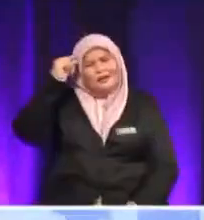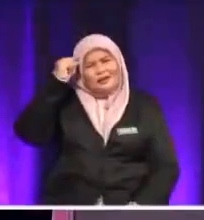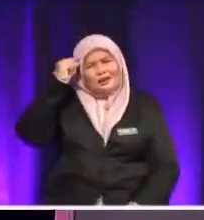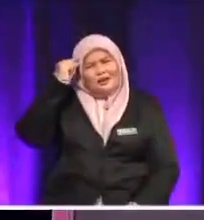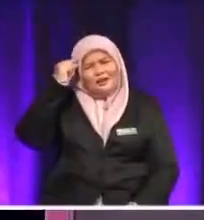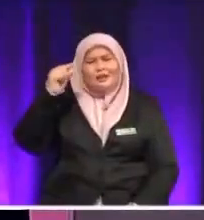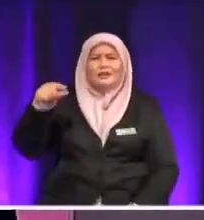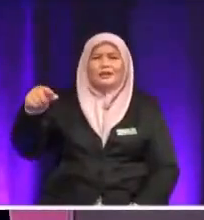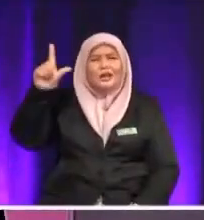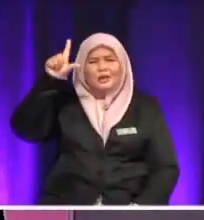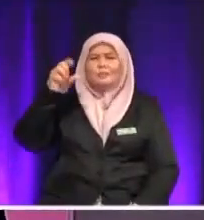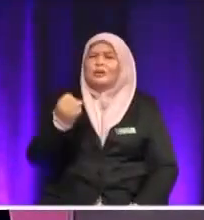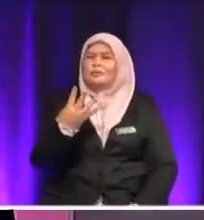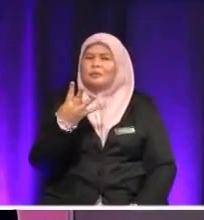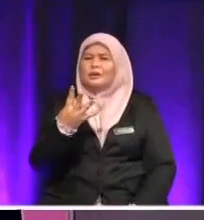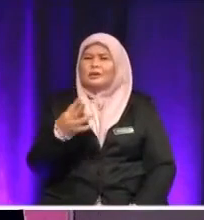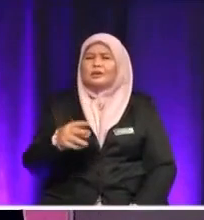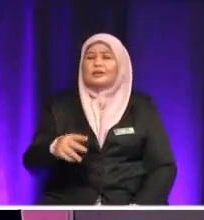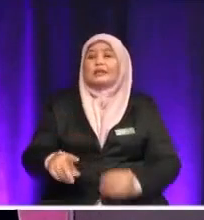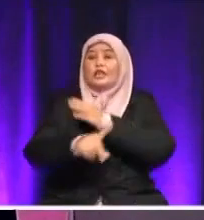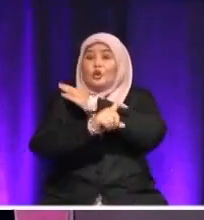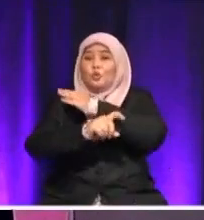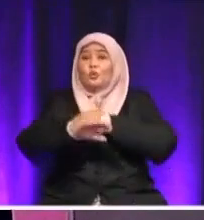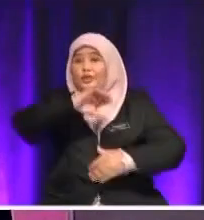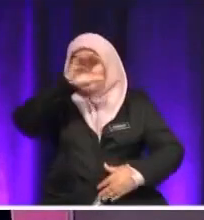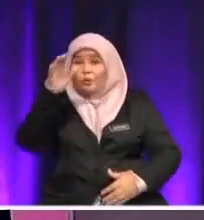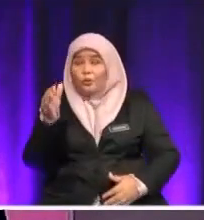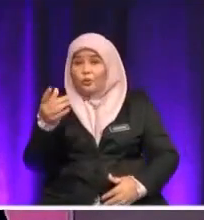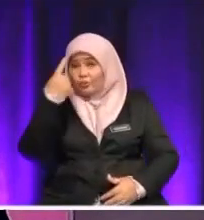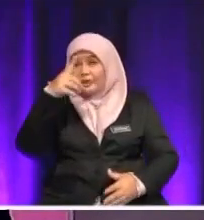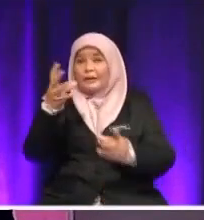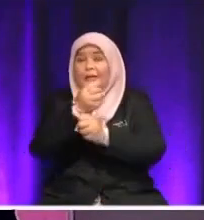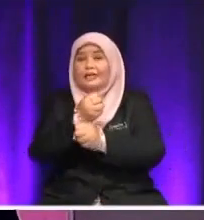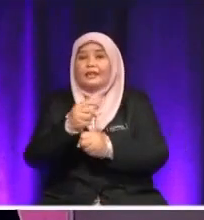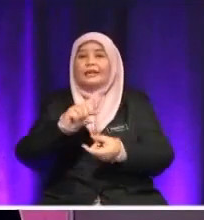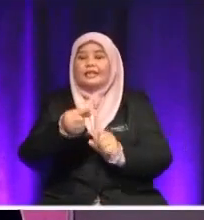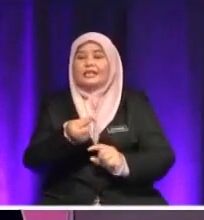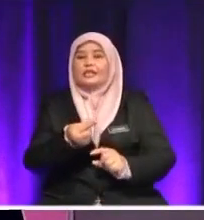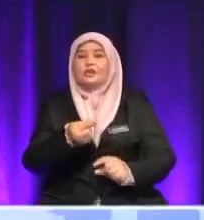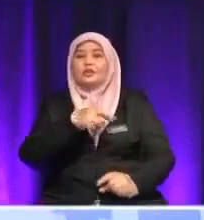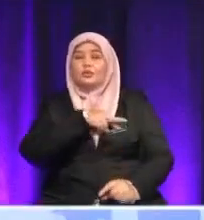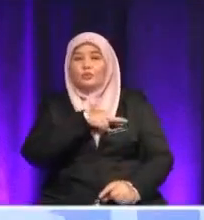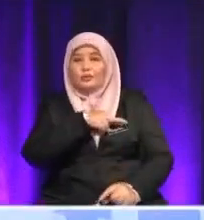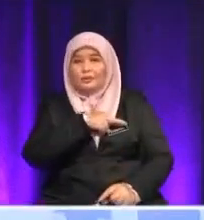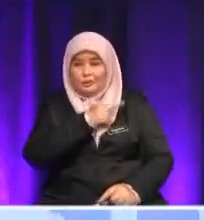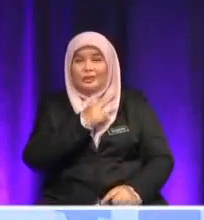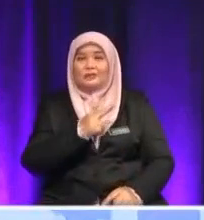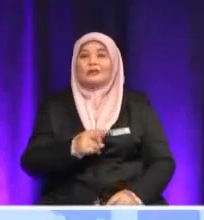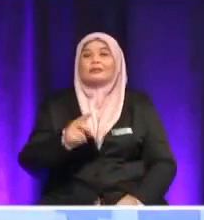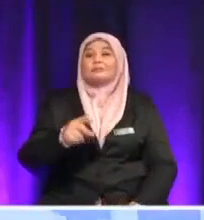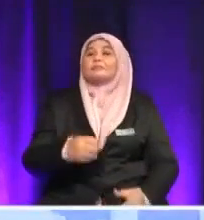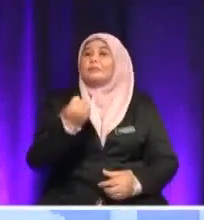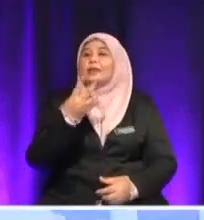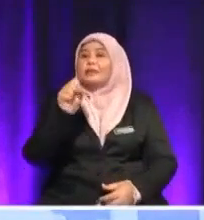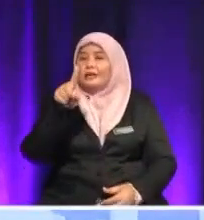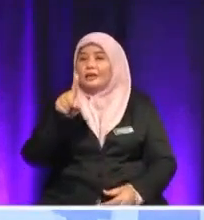Agak-agak Hakim kan, berapa ekor unta yang kena bayar kalau nak dapatkan ganti rugi ni? 100 ekor unta Ustaz. 100 ekor unta,